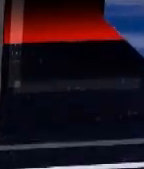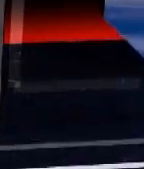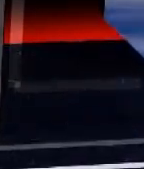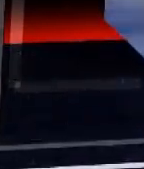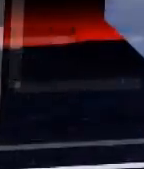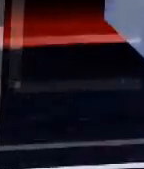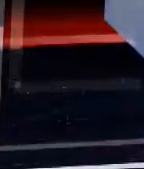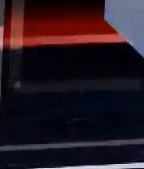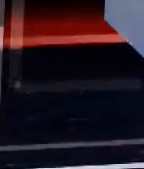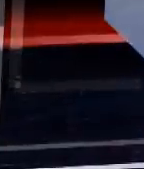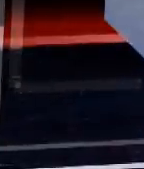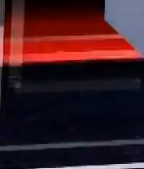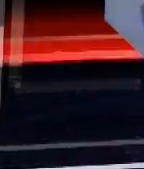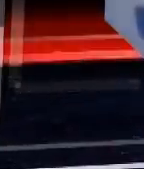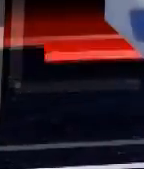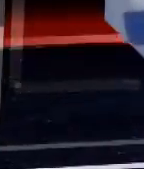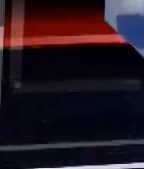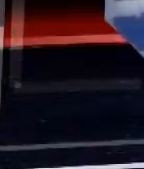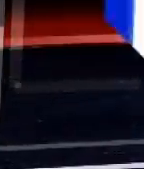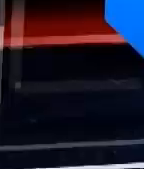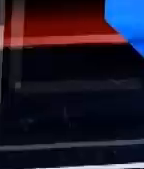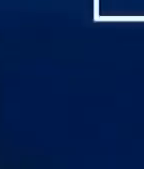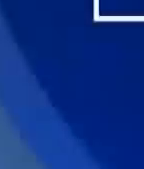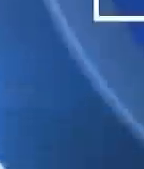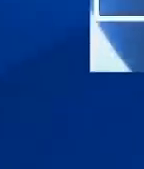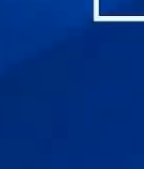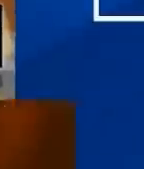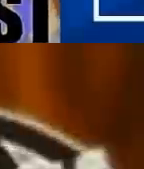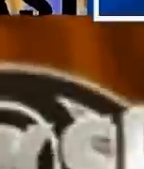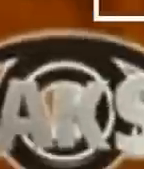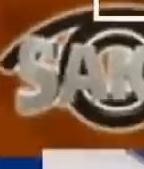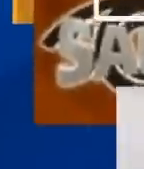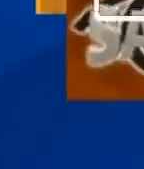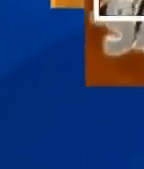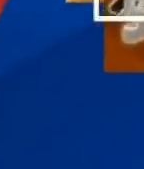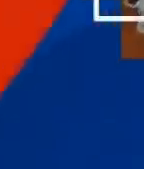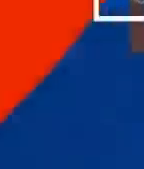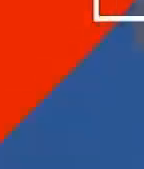sa Visayas at Mindanao, pinarwisyo ng baha.